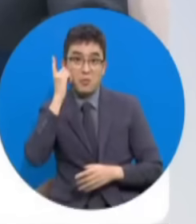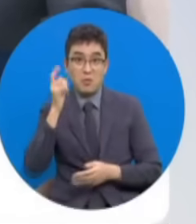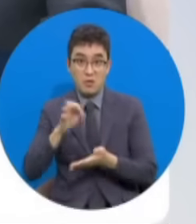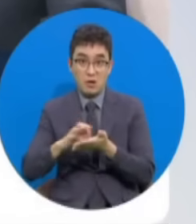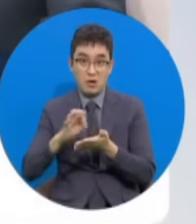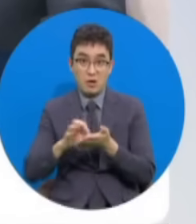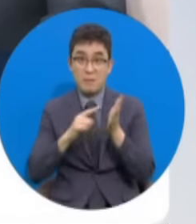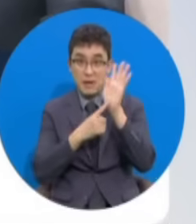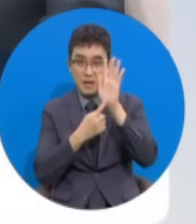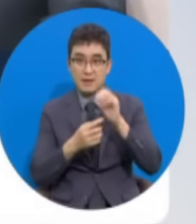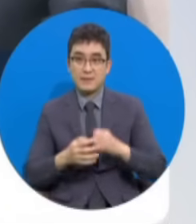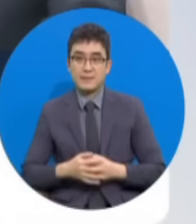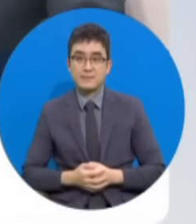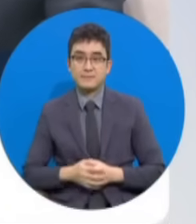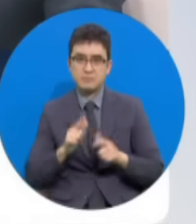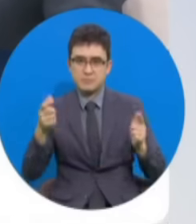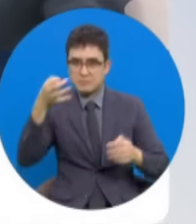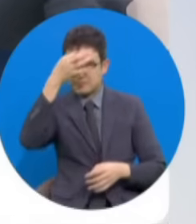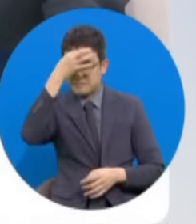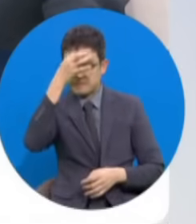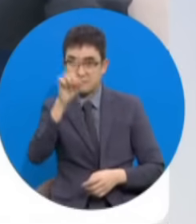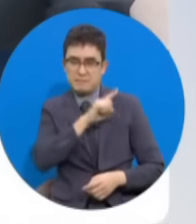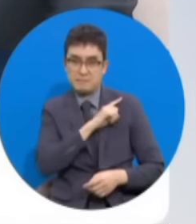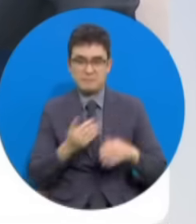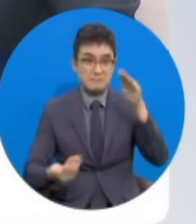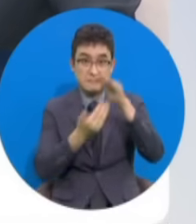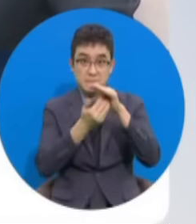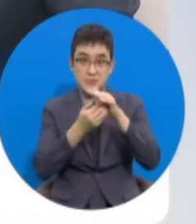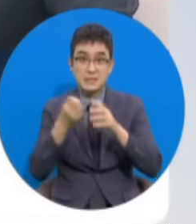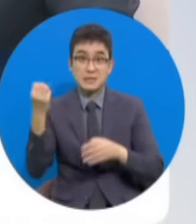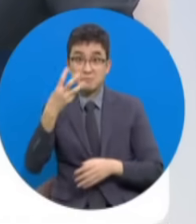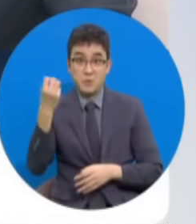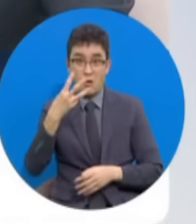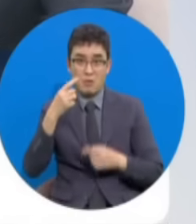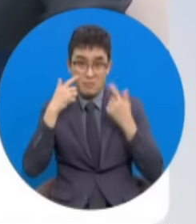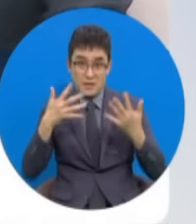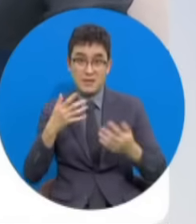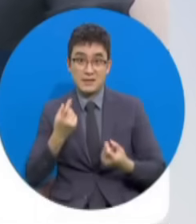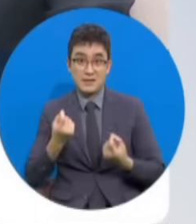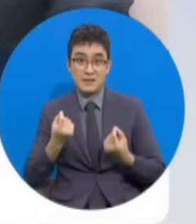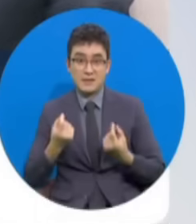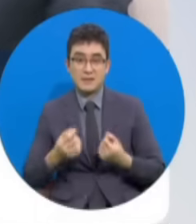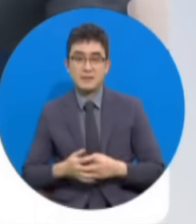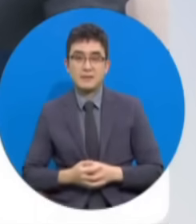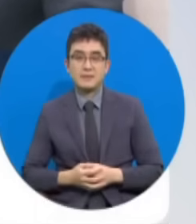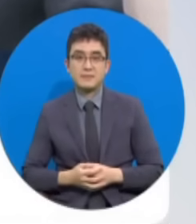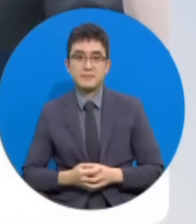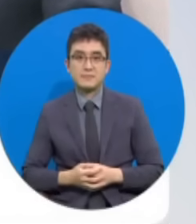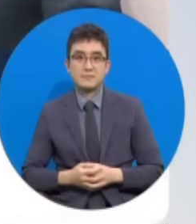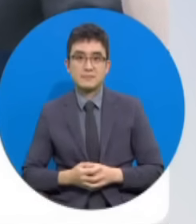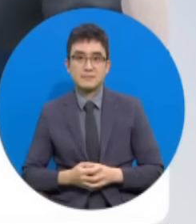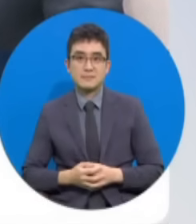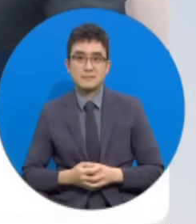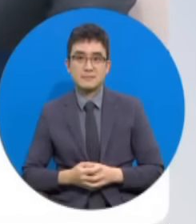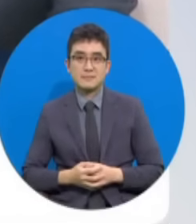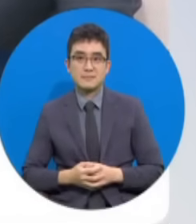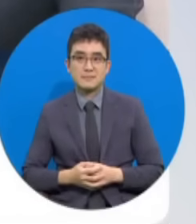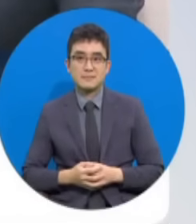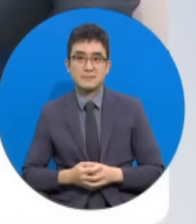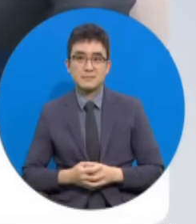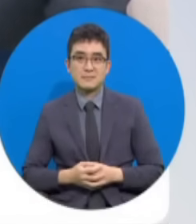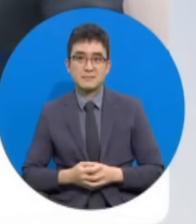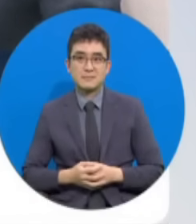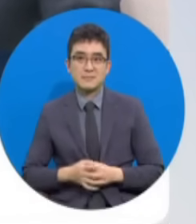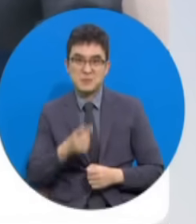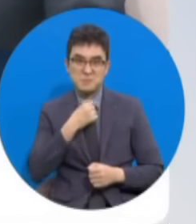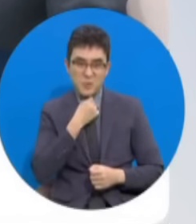현재 점유율이나 기술력에서 넘버원이 삼성인 건 분명한 사실이거든요. 예. 그런데 아마 충분히 저걸 썼을